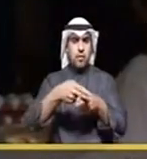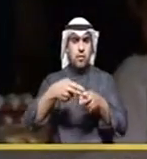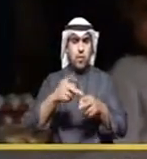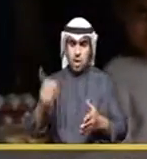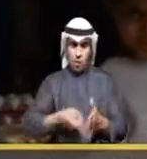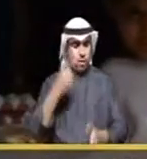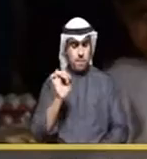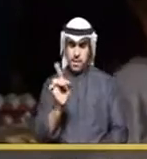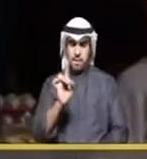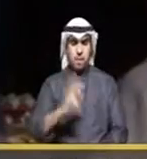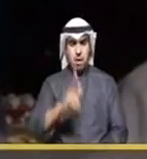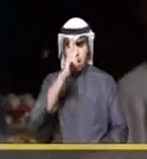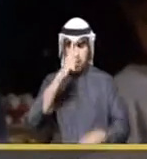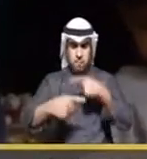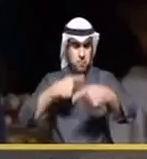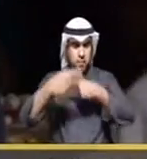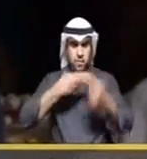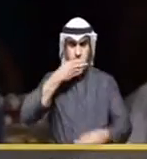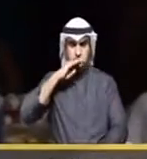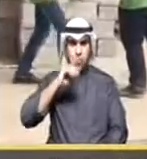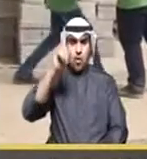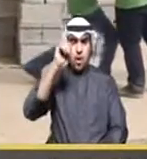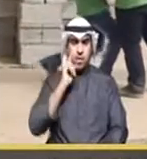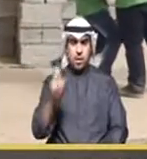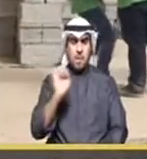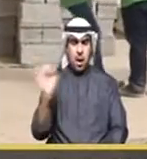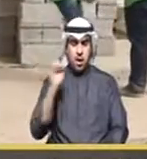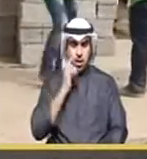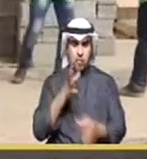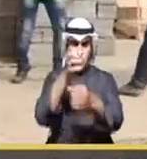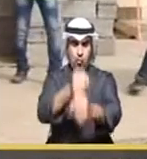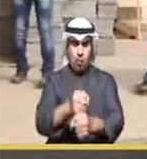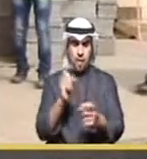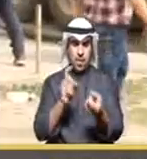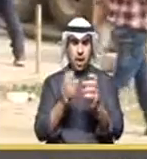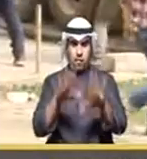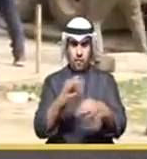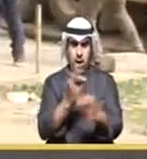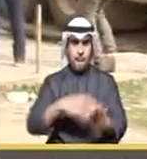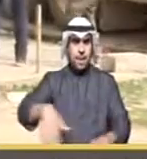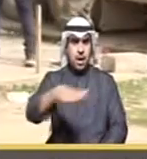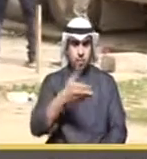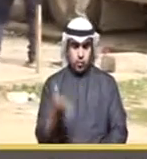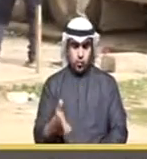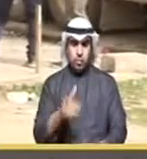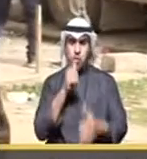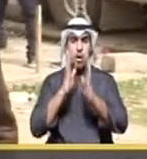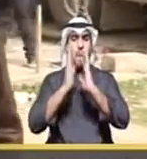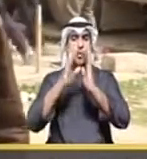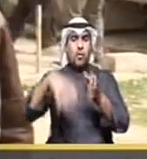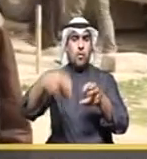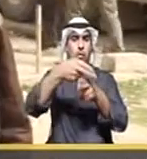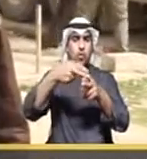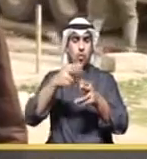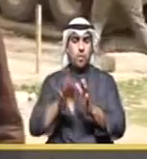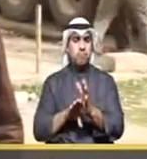الشقيقة في إغاثة أهلنا في محافظة نينوى. نشكر دولة الكويت على ما تقوم به من إنجازات